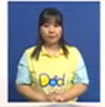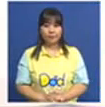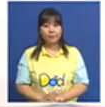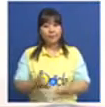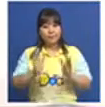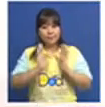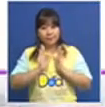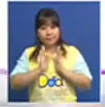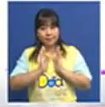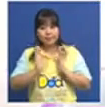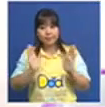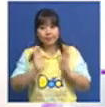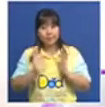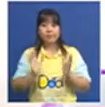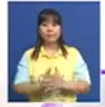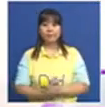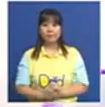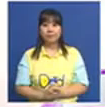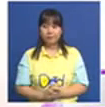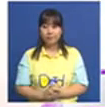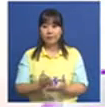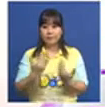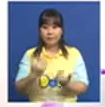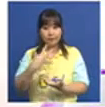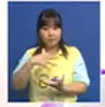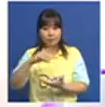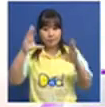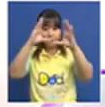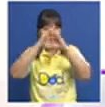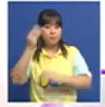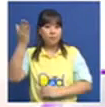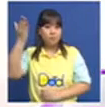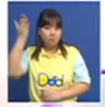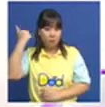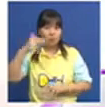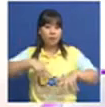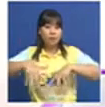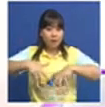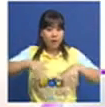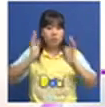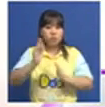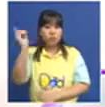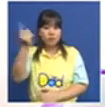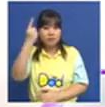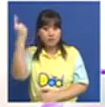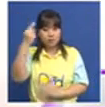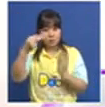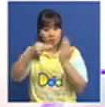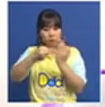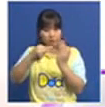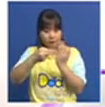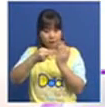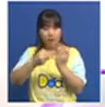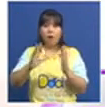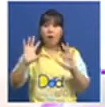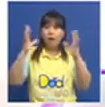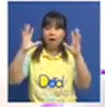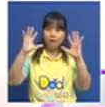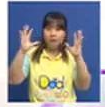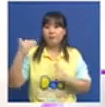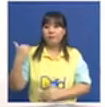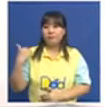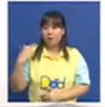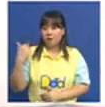ขอบคุณคุณประวีณาคุณจันทิมาค่ะต้องบอกเลยนะคะว่าเมื่อคืนนี้ชาวบ้านและนักท่องเที่ยวในจังหวัดหนองคายต่างก็เฮลั่นค่ะหลังจาก